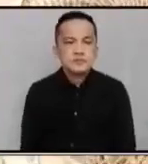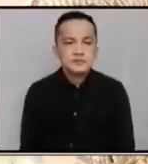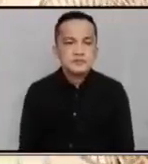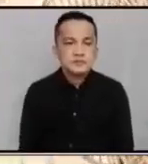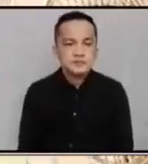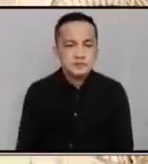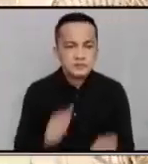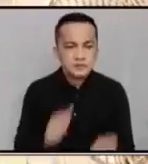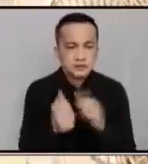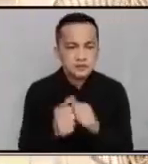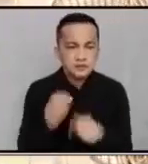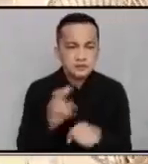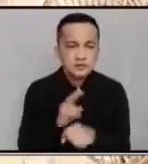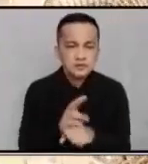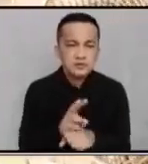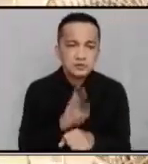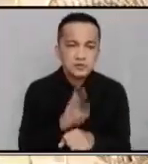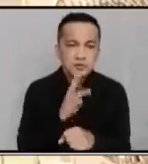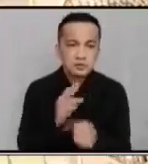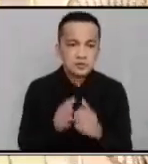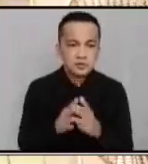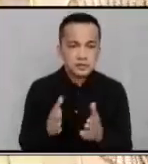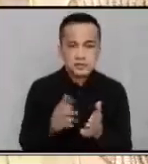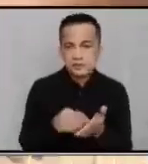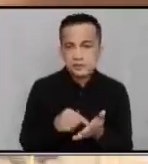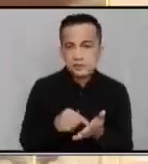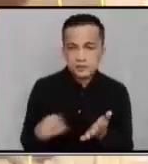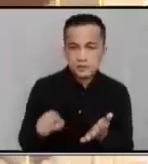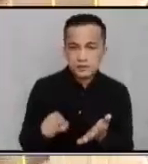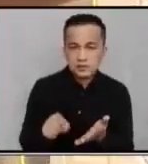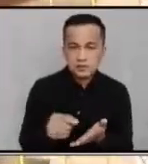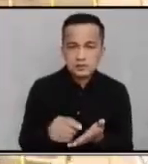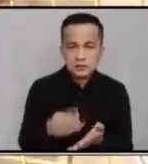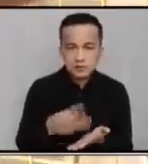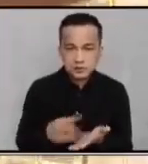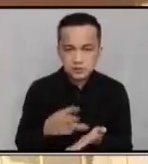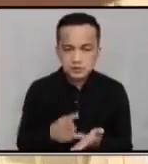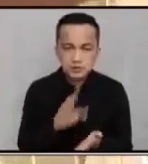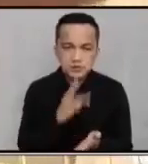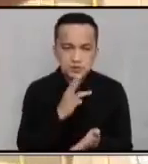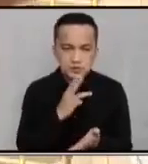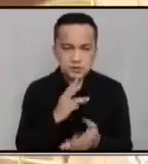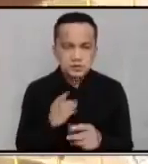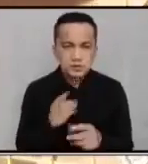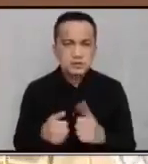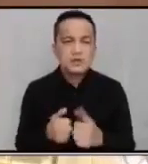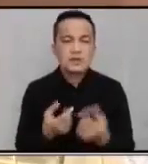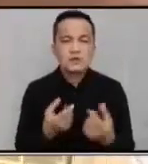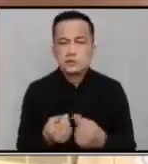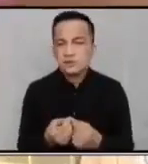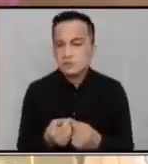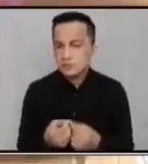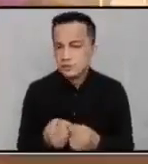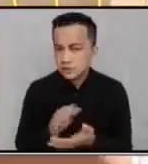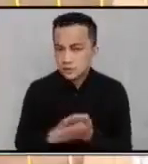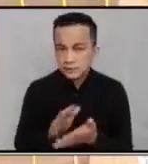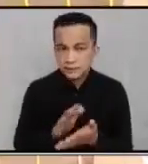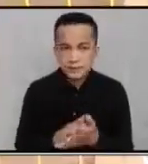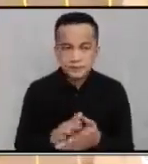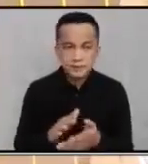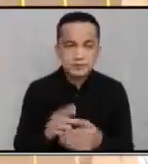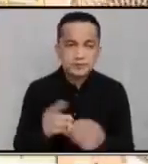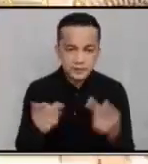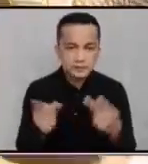tubig kasi isa po, malaki naman ang bayaran pag nag-access sa tubig. Talaga naka-maintain lang yung sabunan, ang palit lang po yung balnawan ng plato para